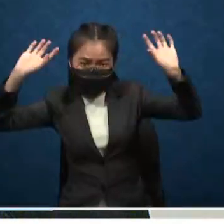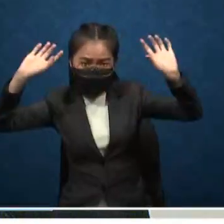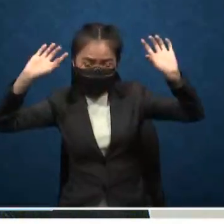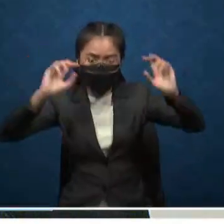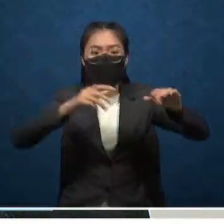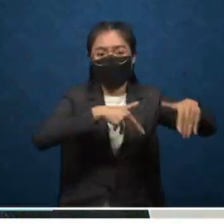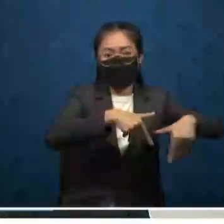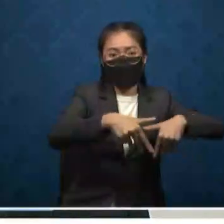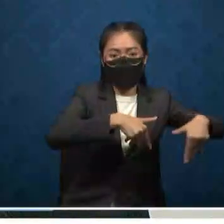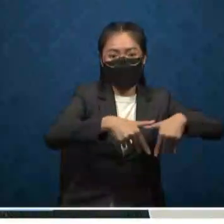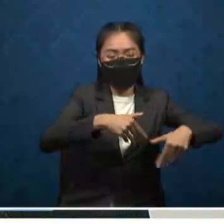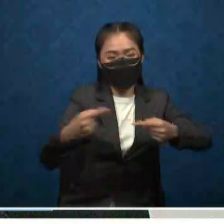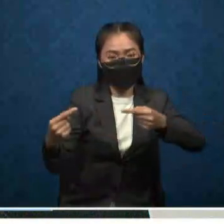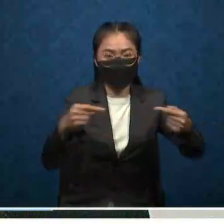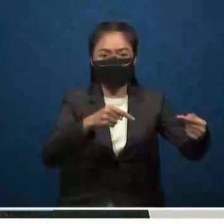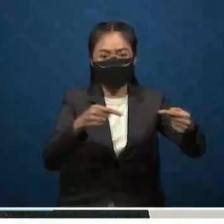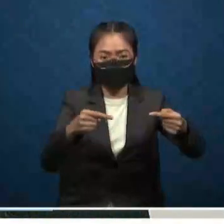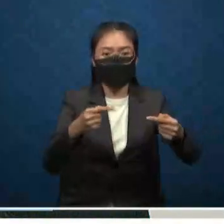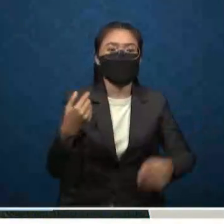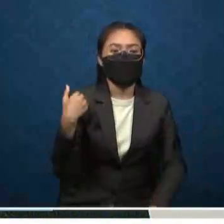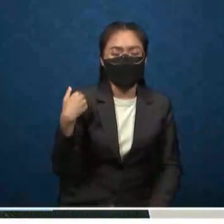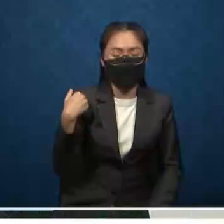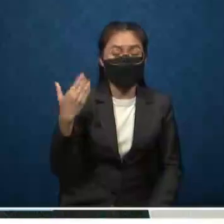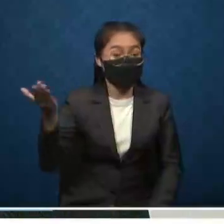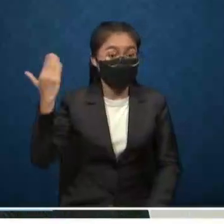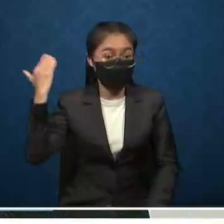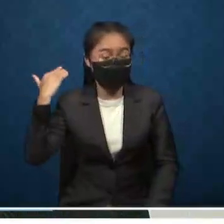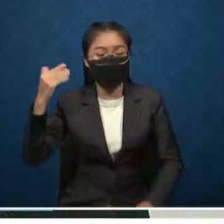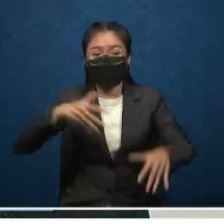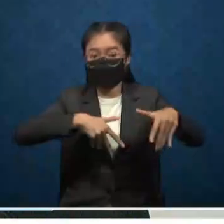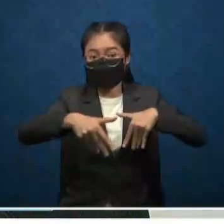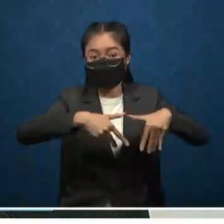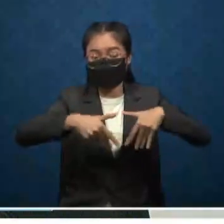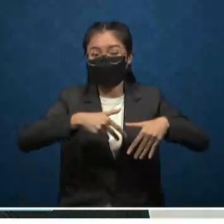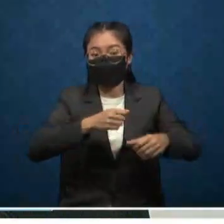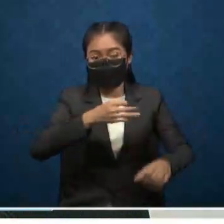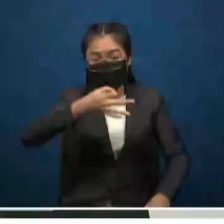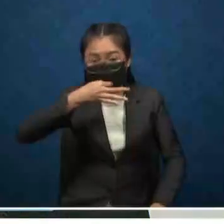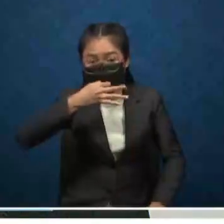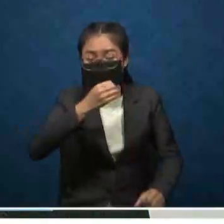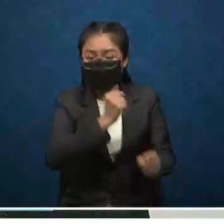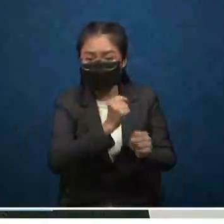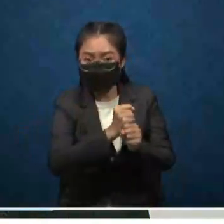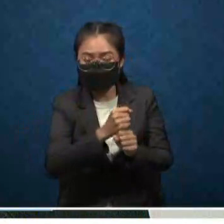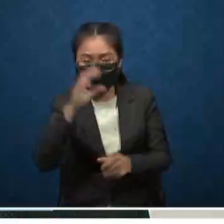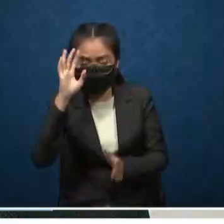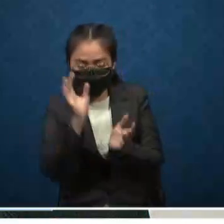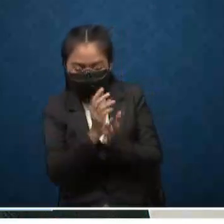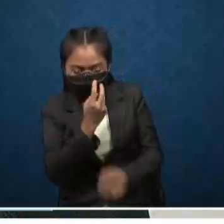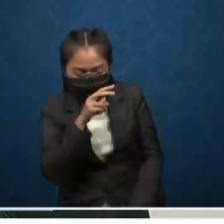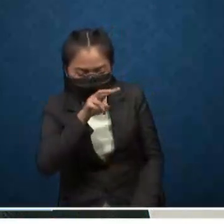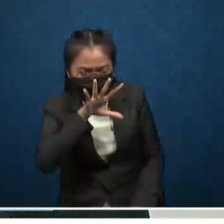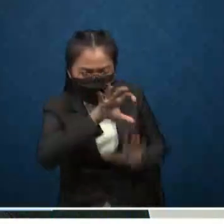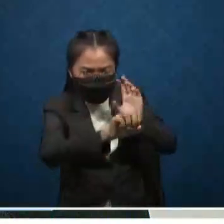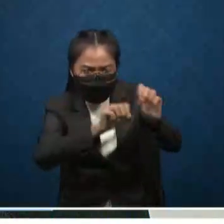นแล้วก็อดีตเนี่ยการทำหาหิของปชาชนบัักจากถกเพ่งเล่งแล้วก็เป็